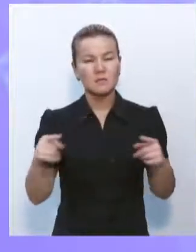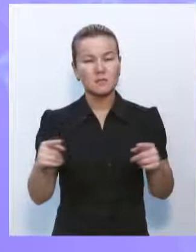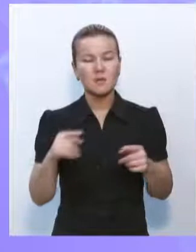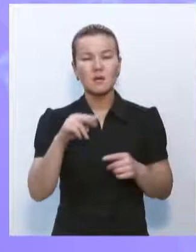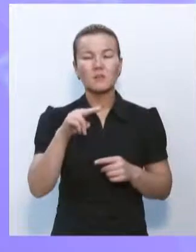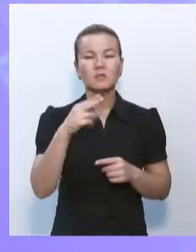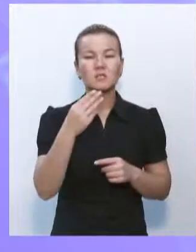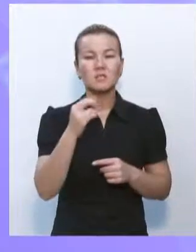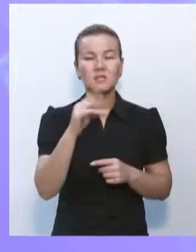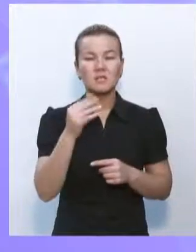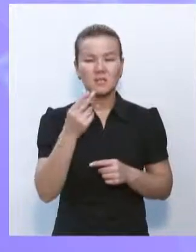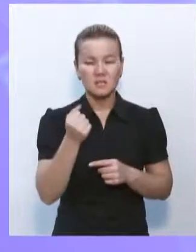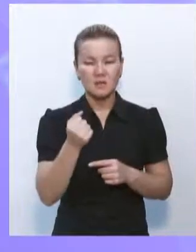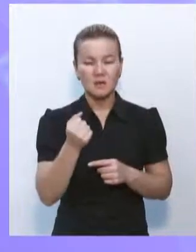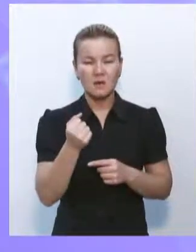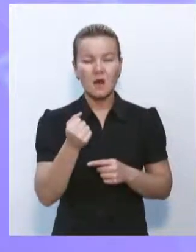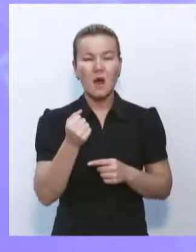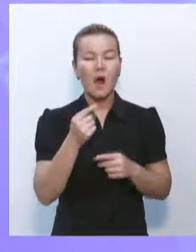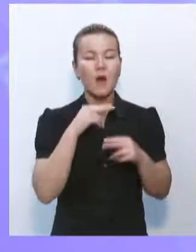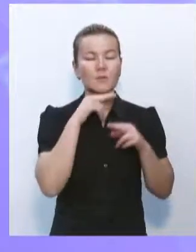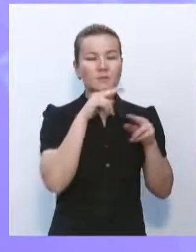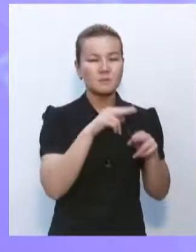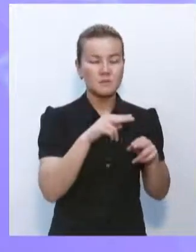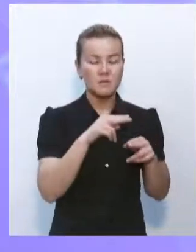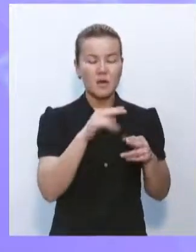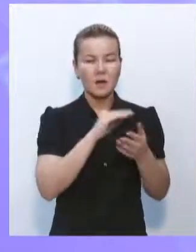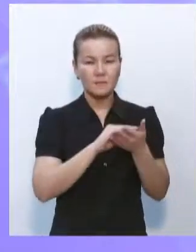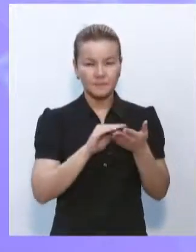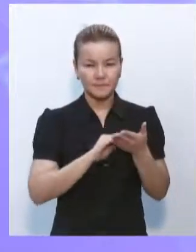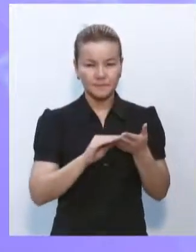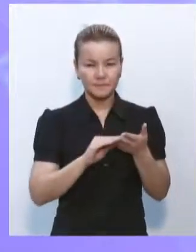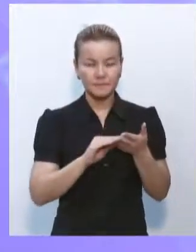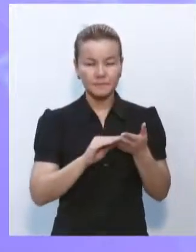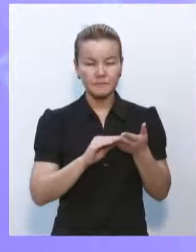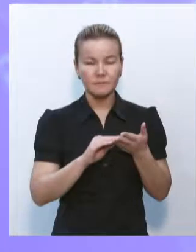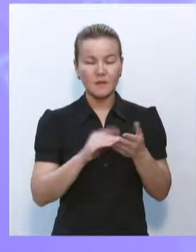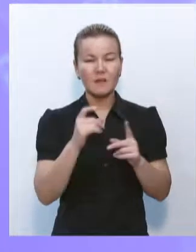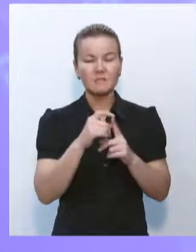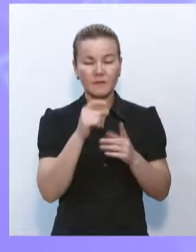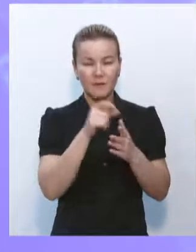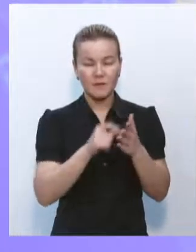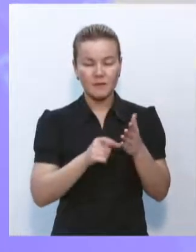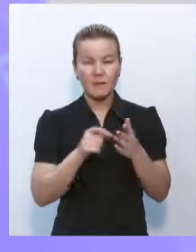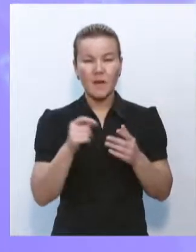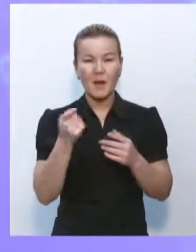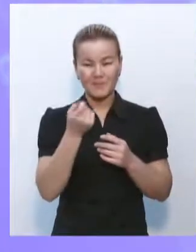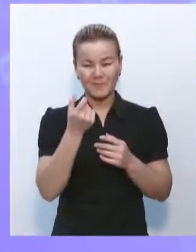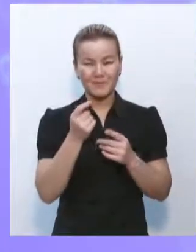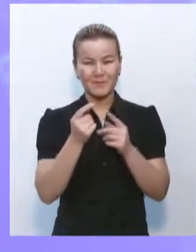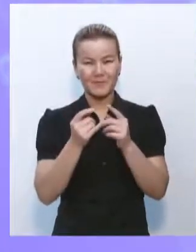пшеница. Обратимся к выписке из этимологического словаря. Пшеница